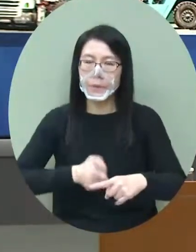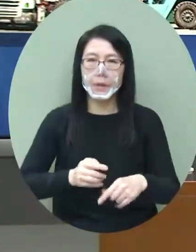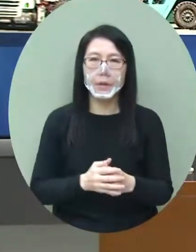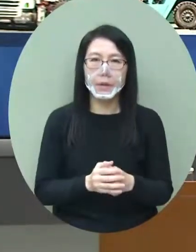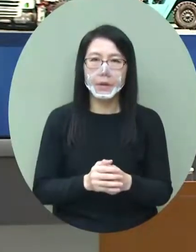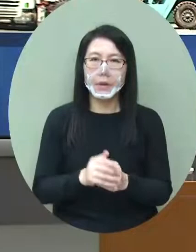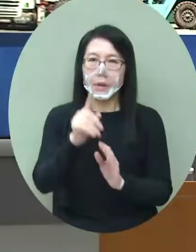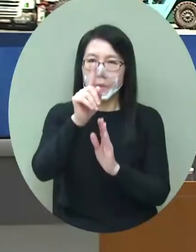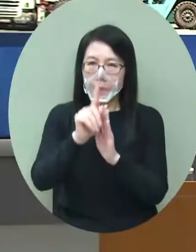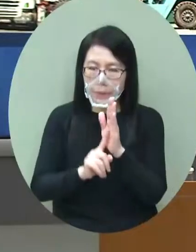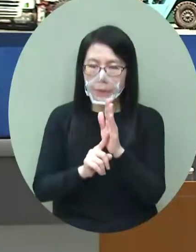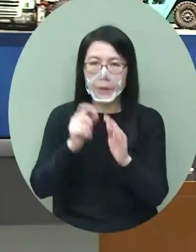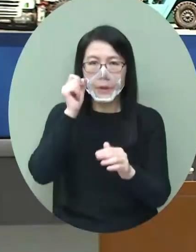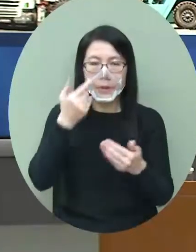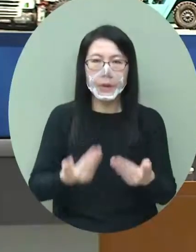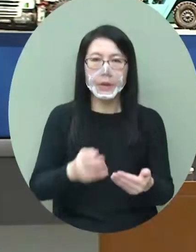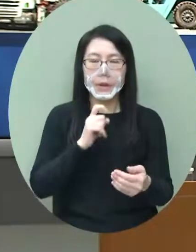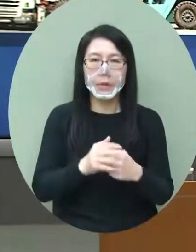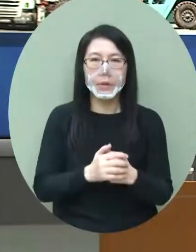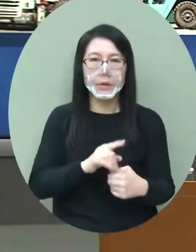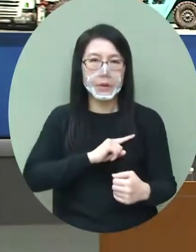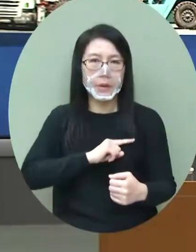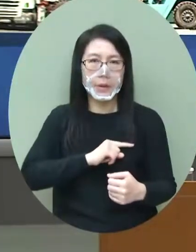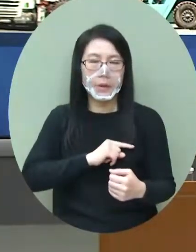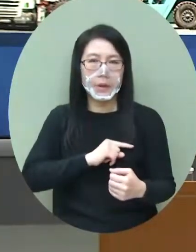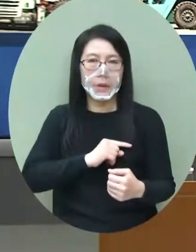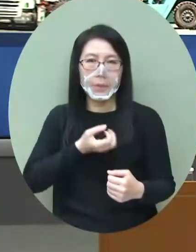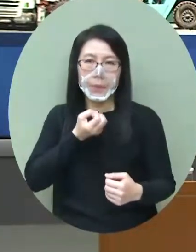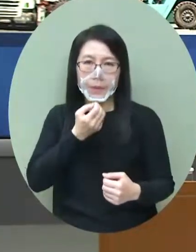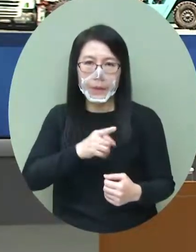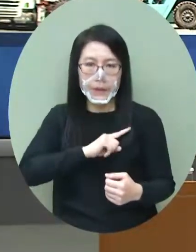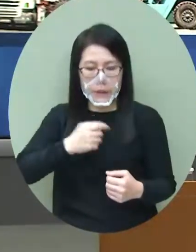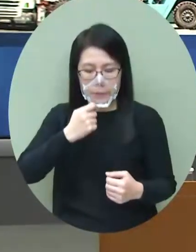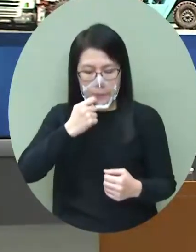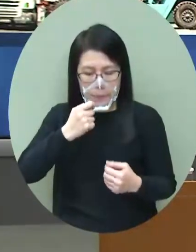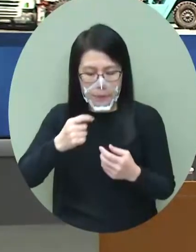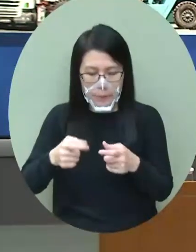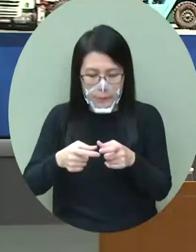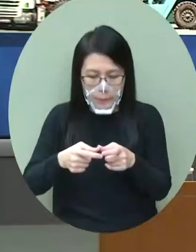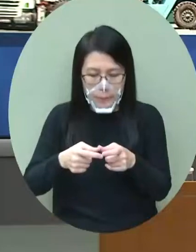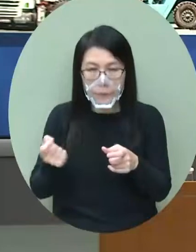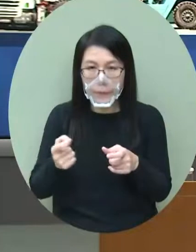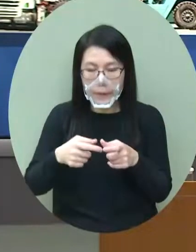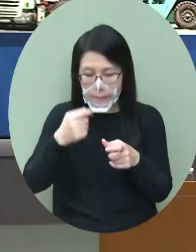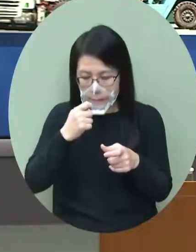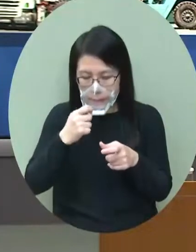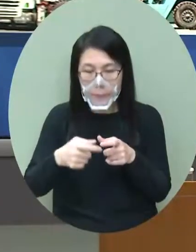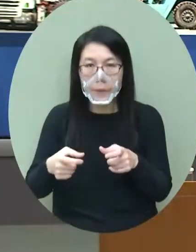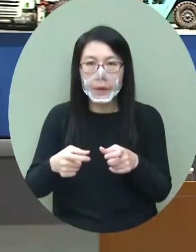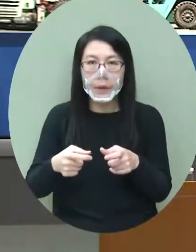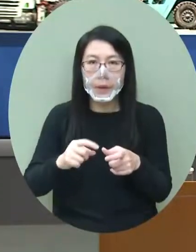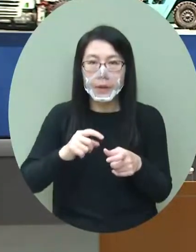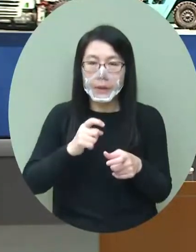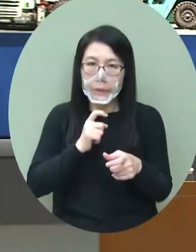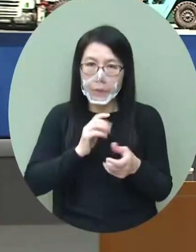别就是我们有一个自我呈报的系统。就是这些测试阳性的人士呢，就是通过了这个快测